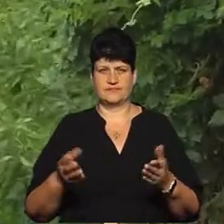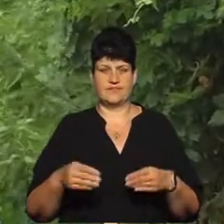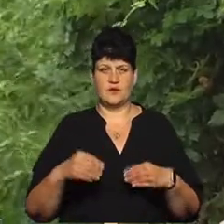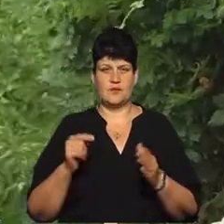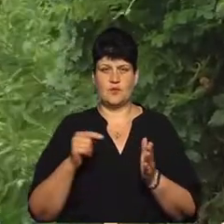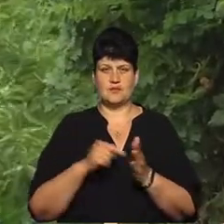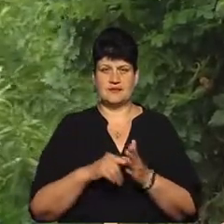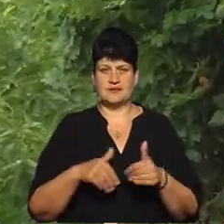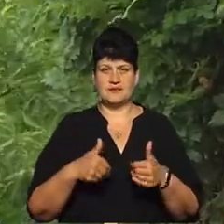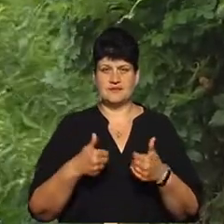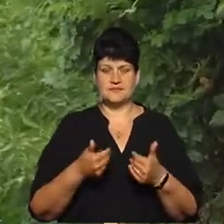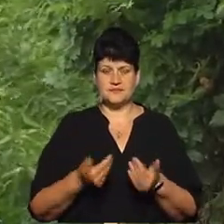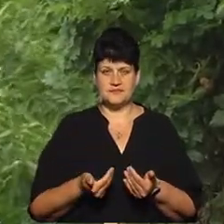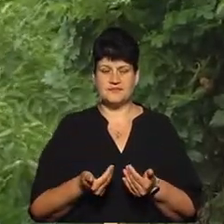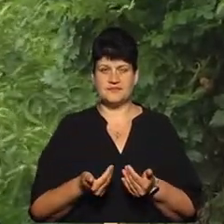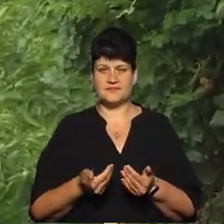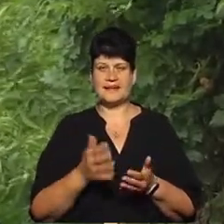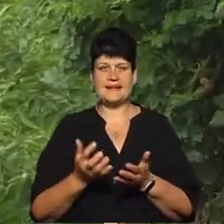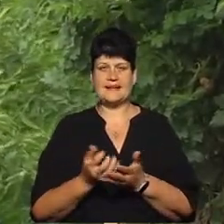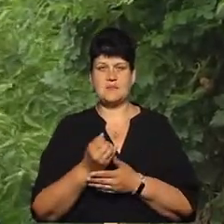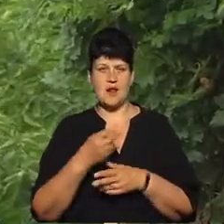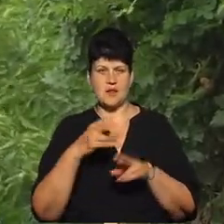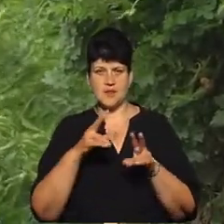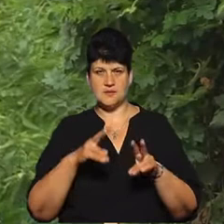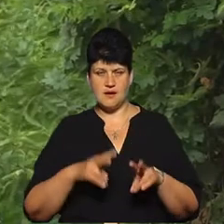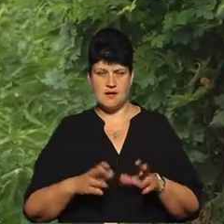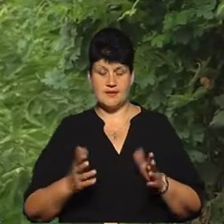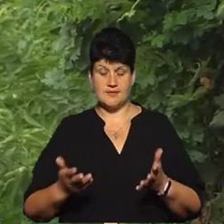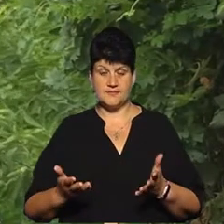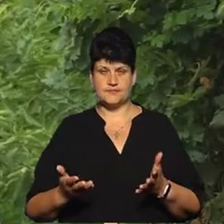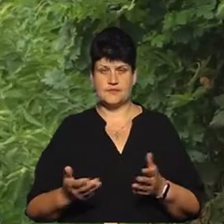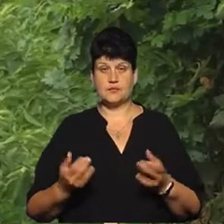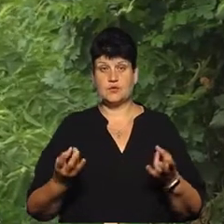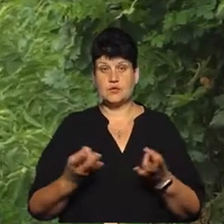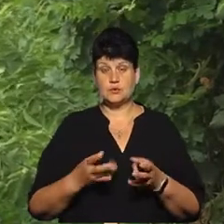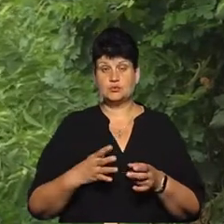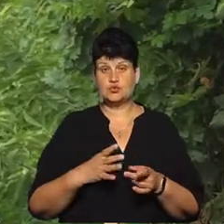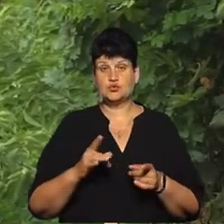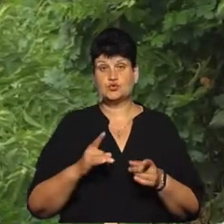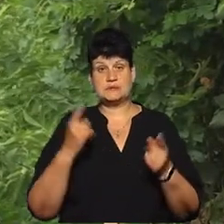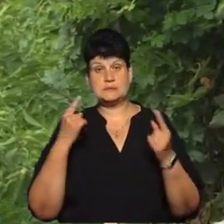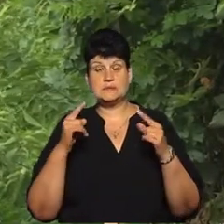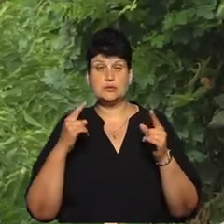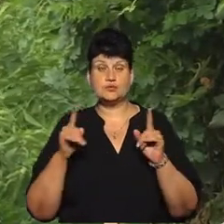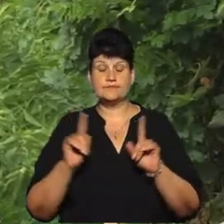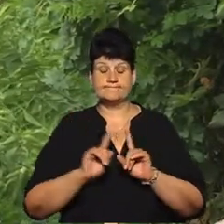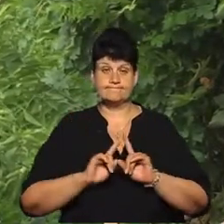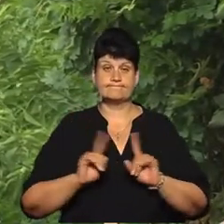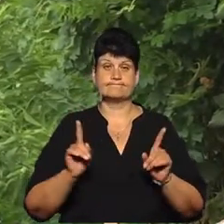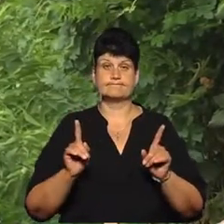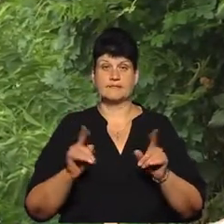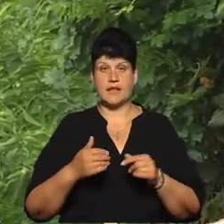рекомендації, це по тіктоківському, не набирали переглядів, якщо так сказати. І потрібно було придумати якусь фішку. І